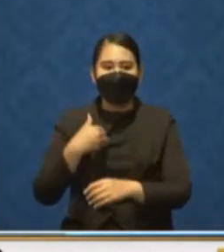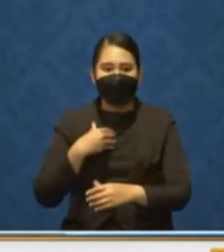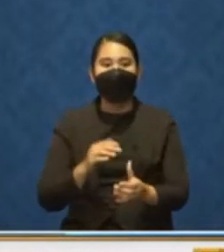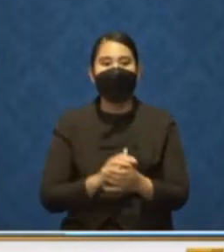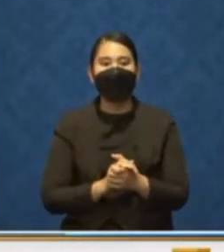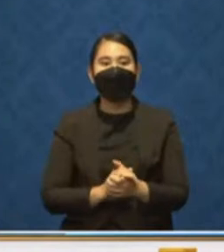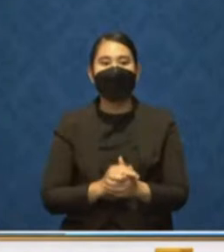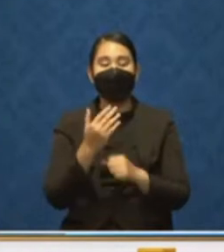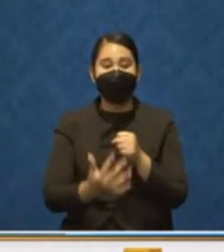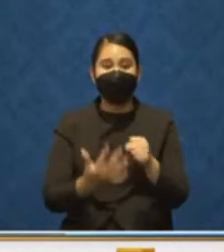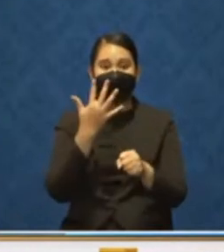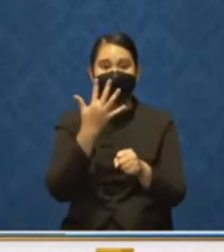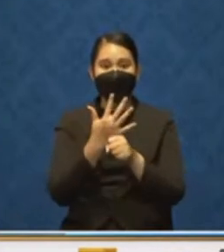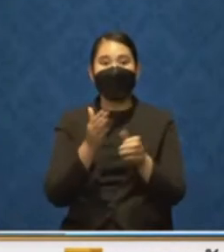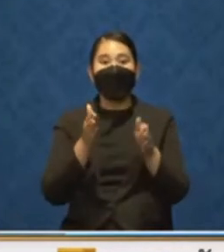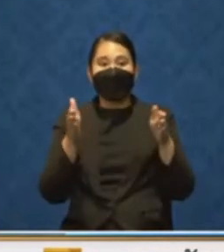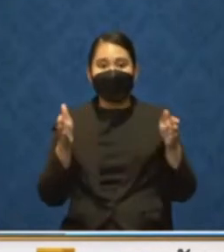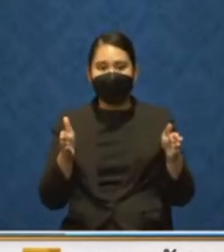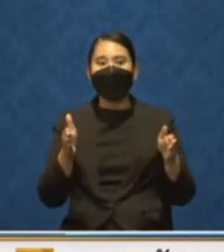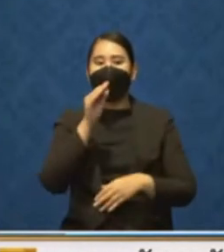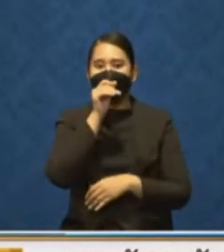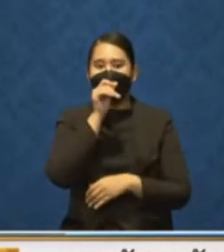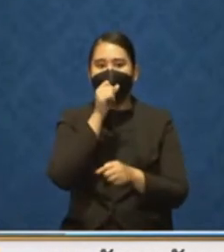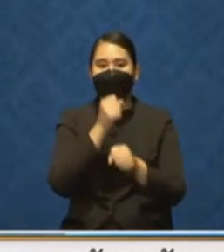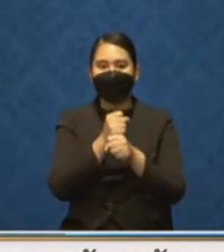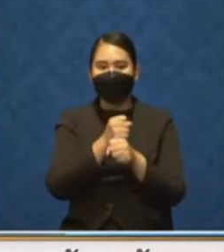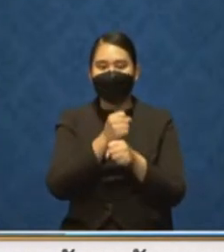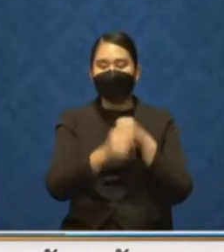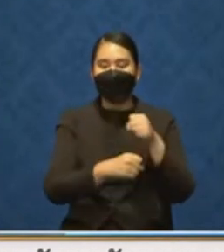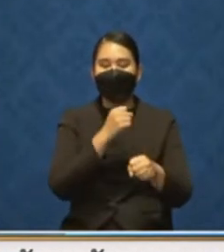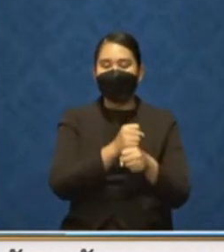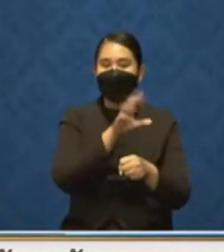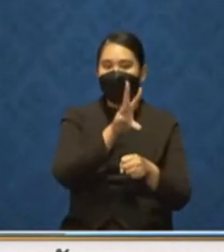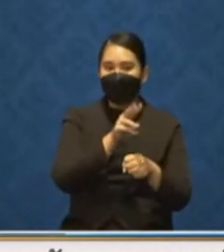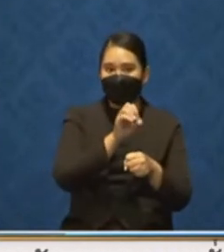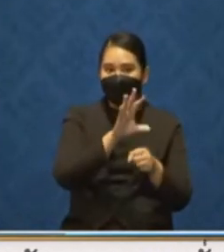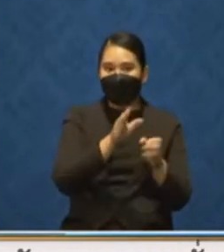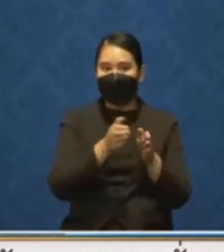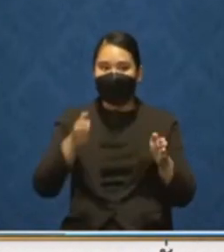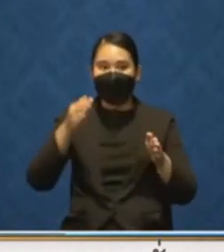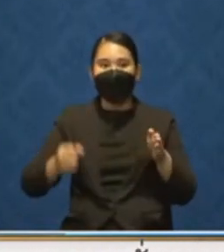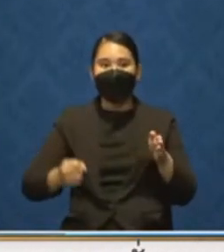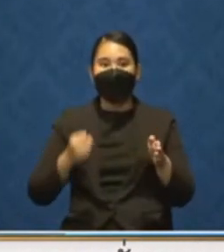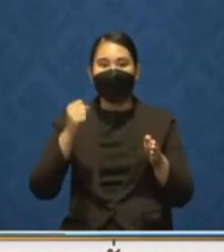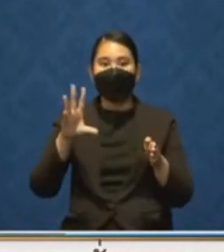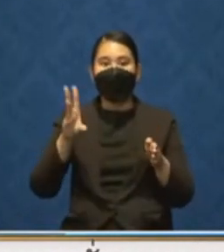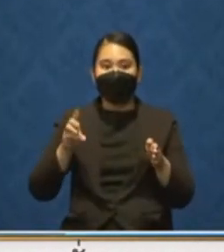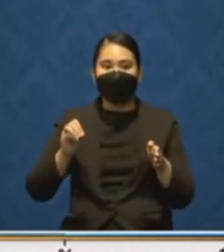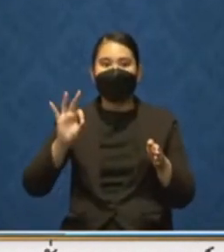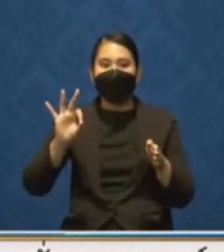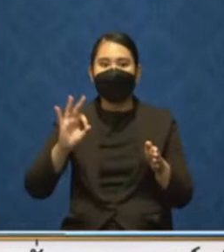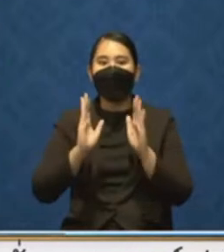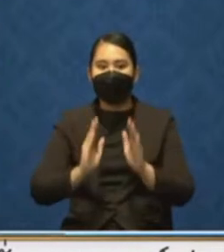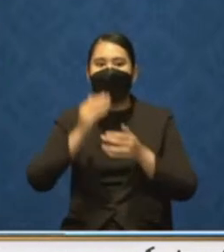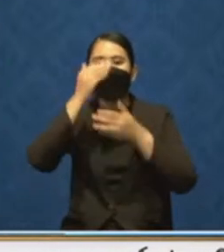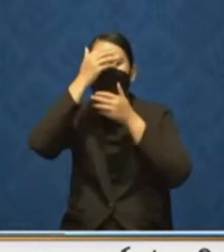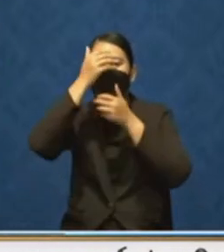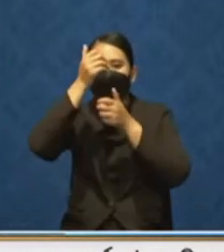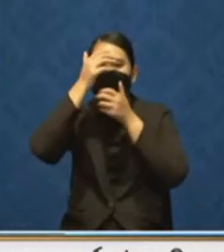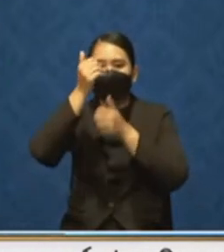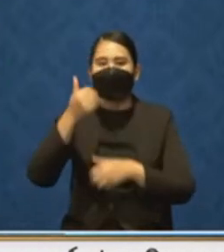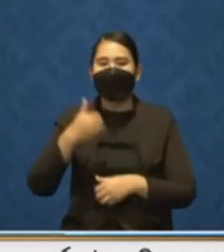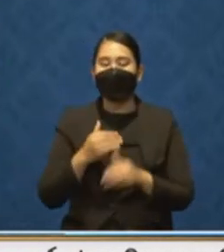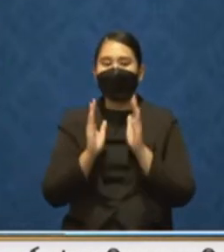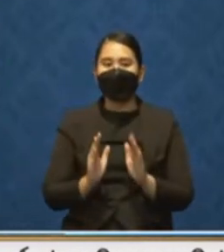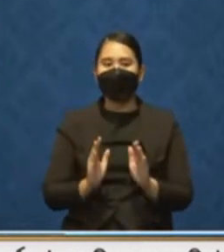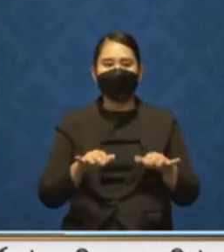ใช้ในช่วง 5ปีนี้เป็นการทดลองดูก่อนนะครับ 6969เพื่อจงใจให้ผมคนที่มีกำลังซื้อสูงไม่ใช่คนอะไรก็